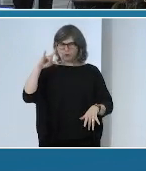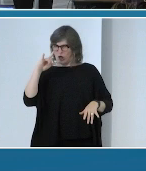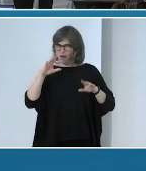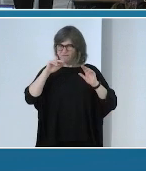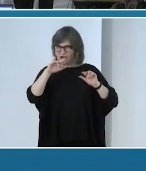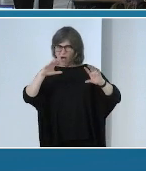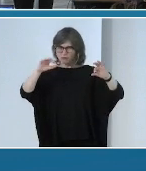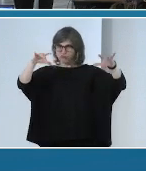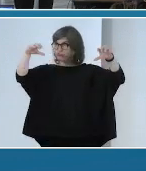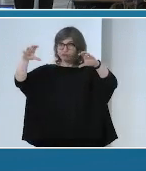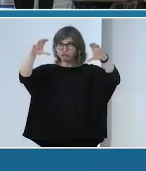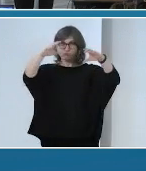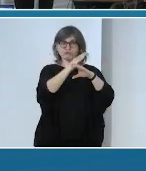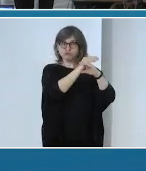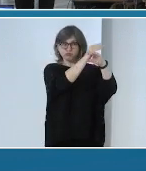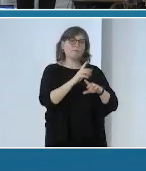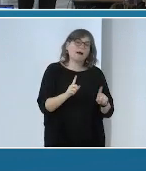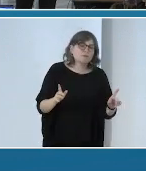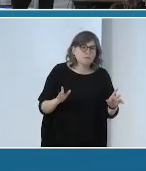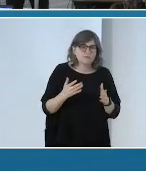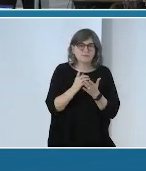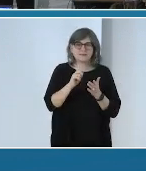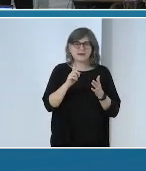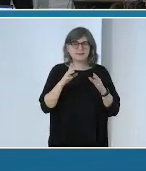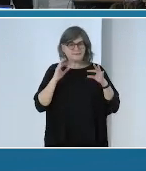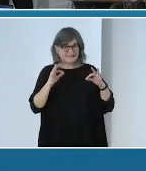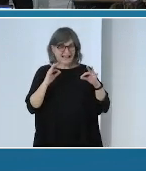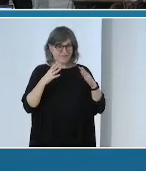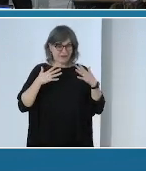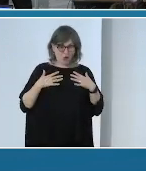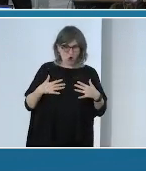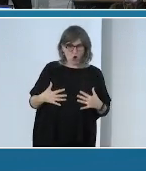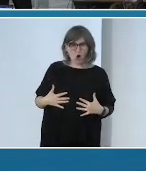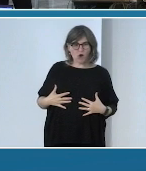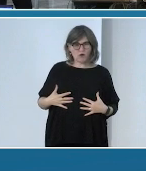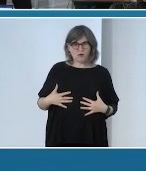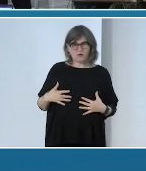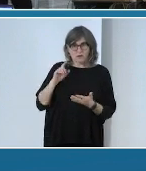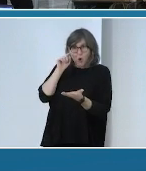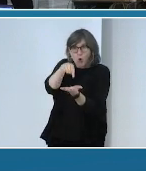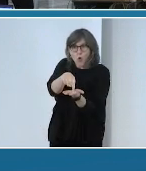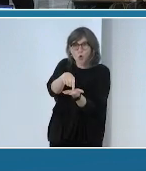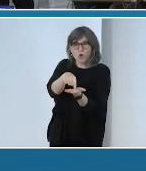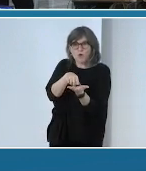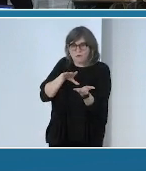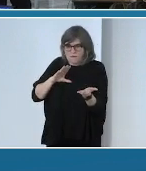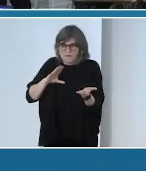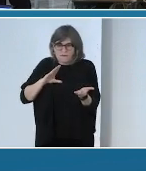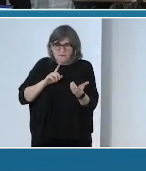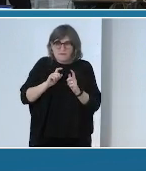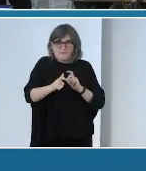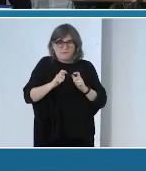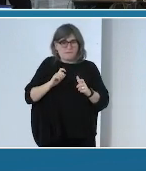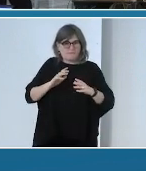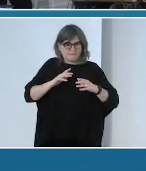Il va vraiment avoir une relation perturbée à cet espace dans le mouvement. Il faut toujours